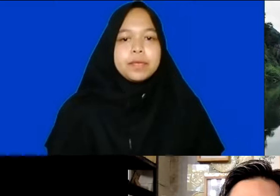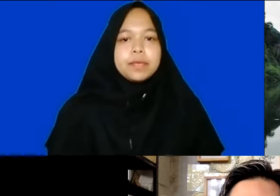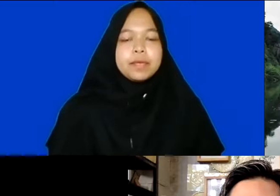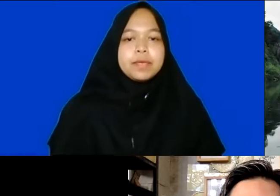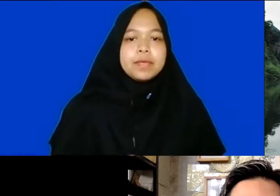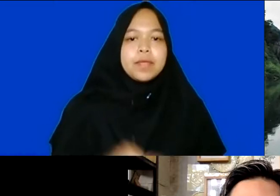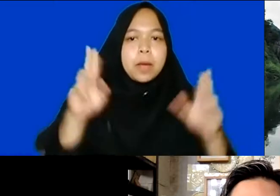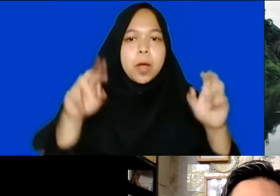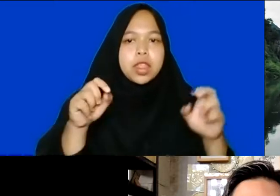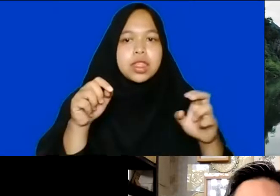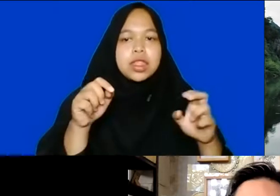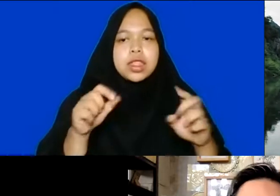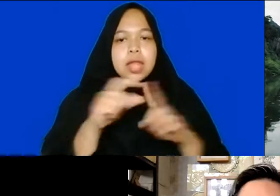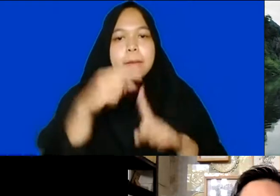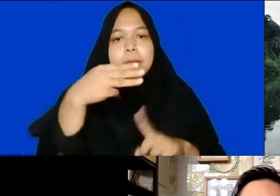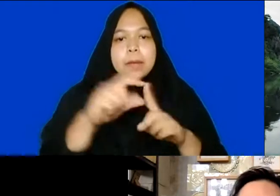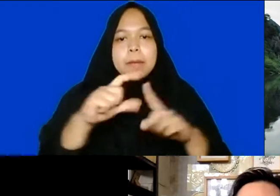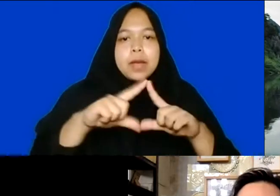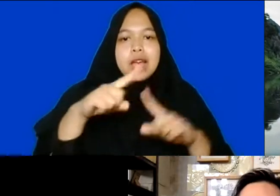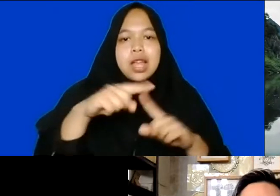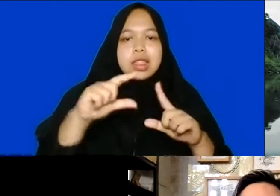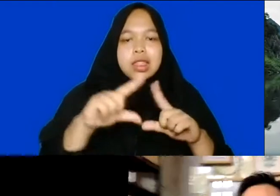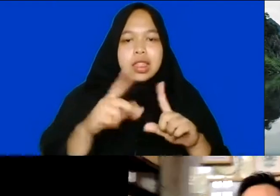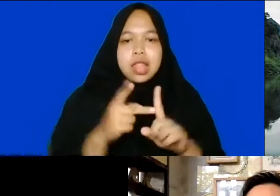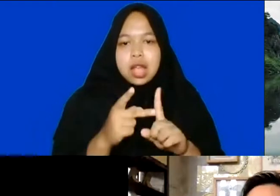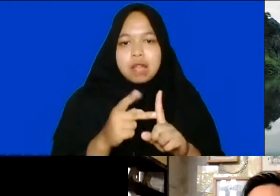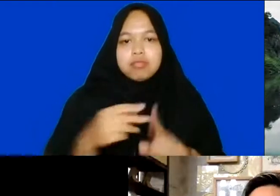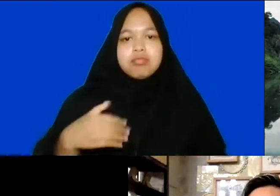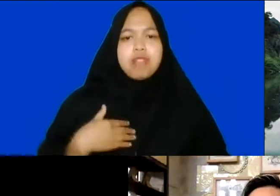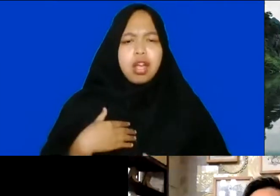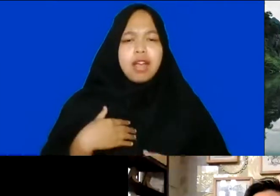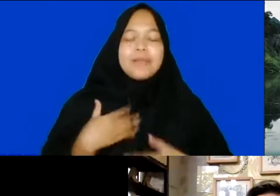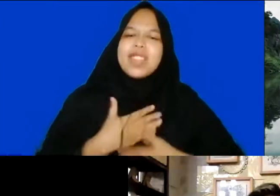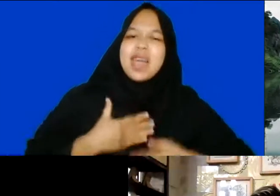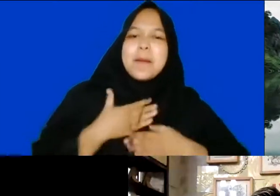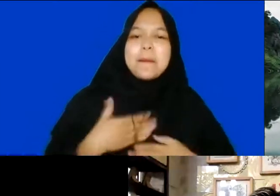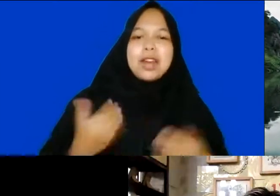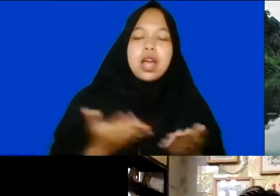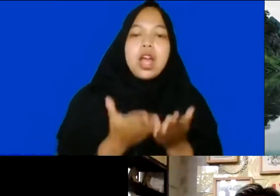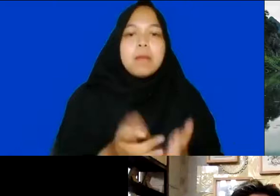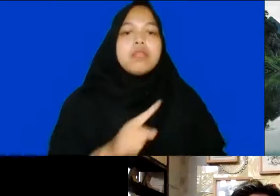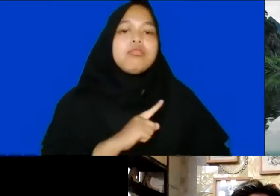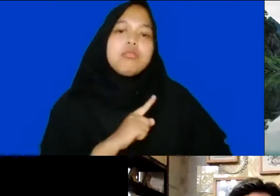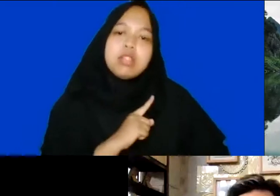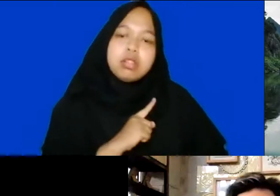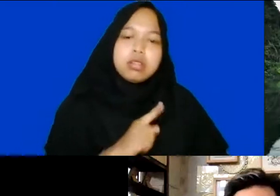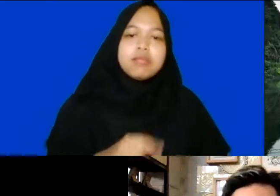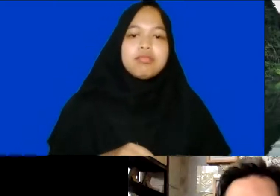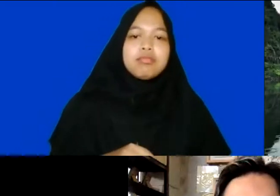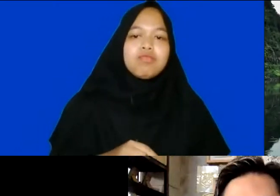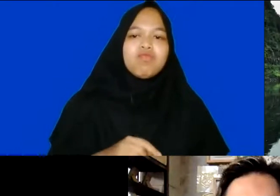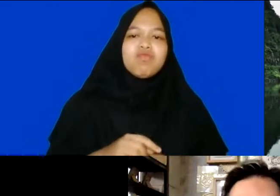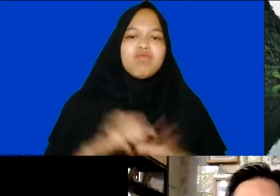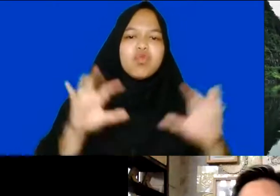pepatah dari beliau singkat ya, yaitu saya lebih nyaman di kapal sendiri berpetualang di lautan seni rupa ini. Nah, ini